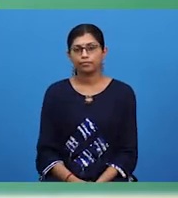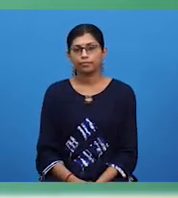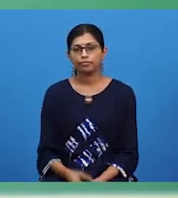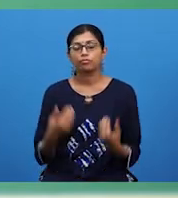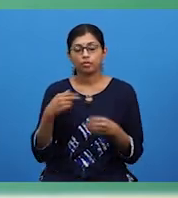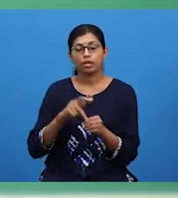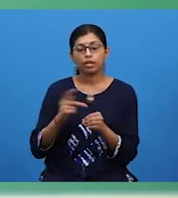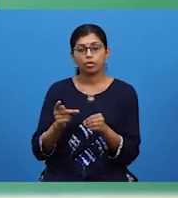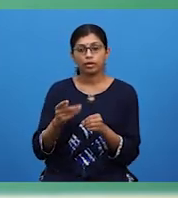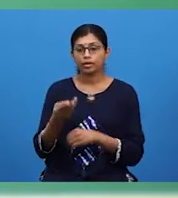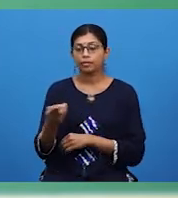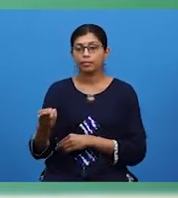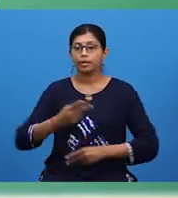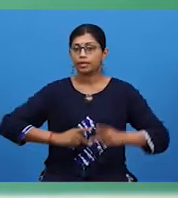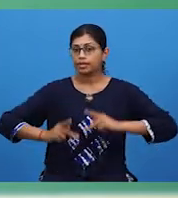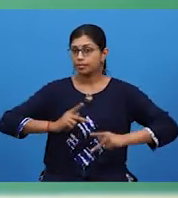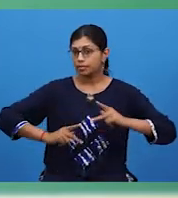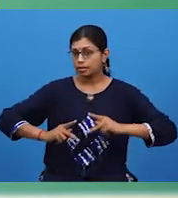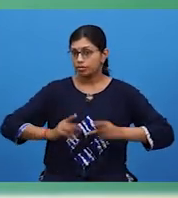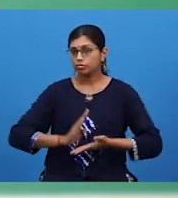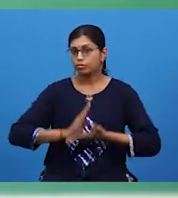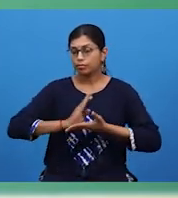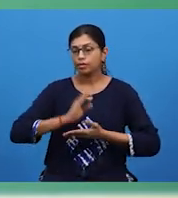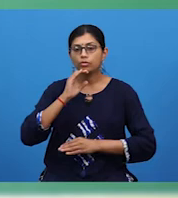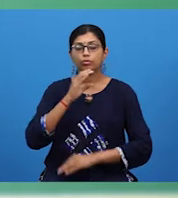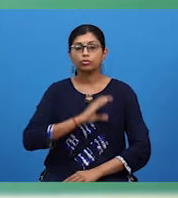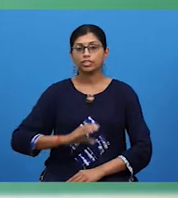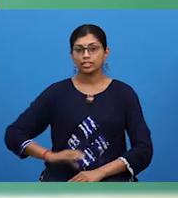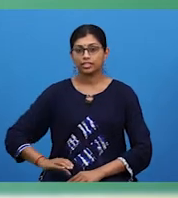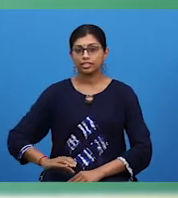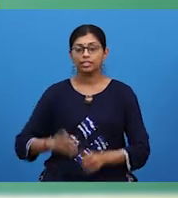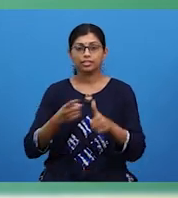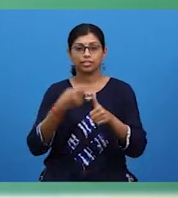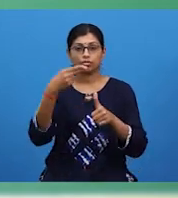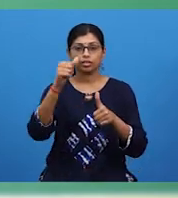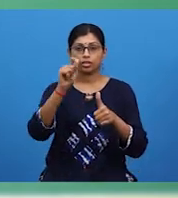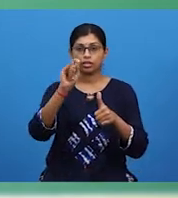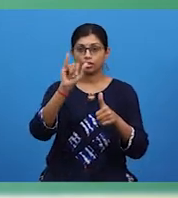membantu proses pencernaan, iaitu hati dan pankreas.